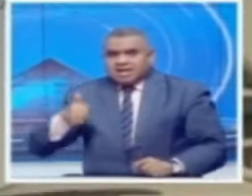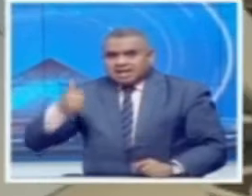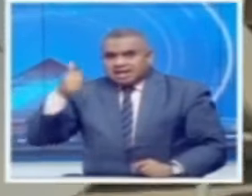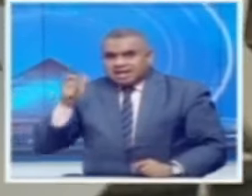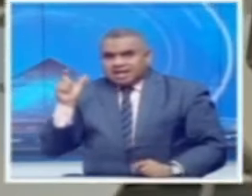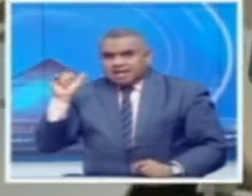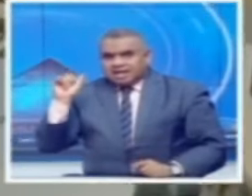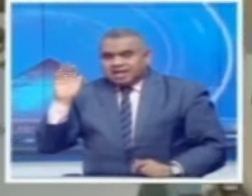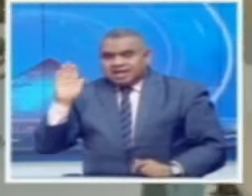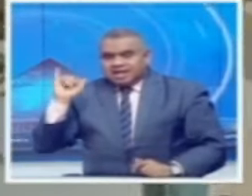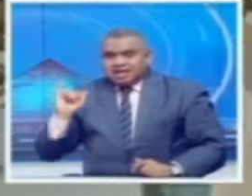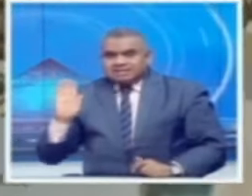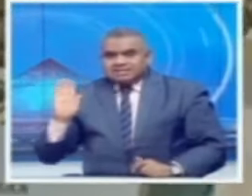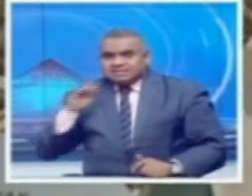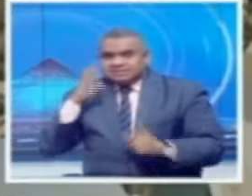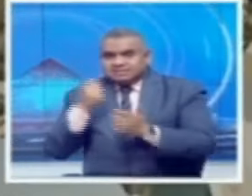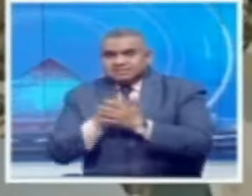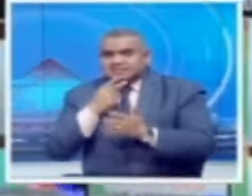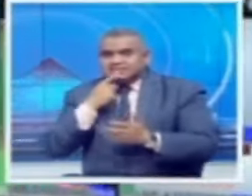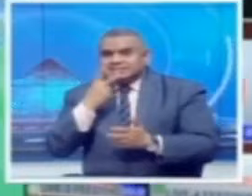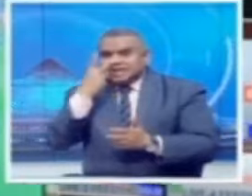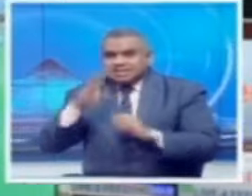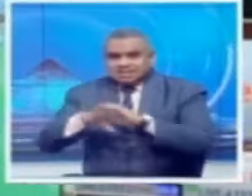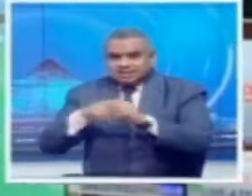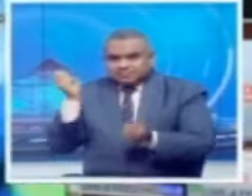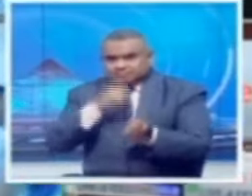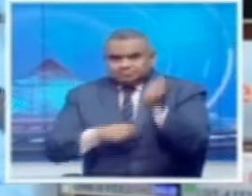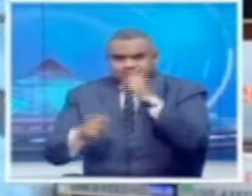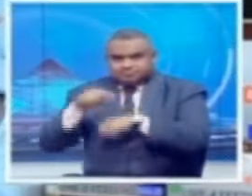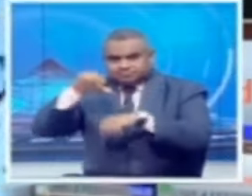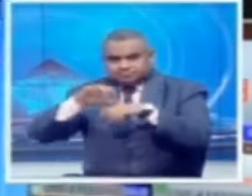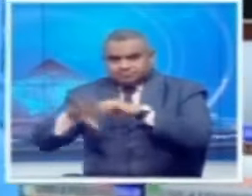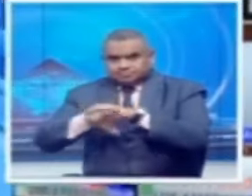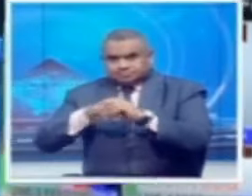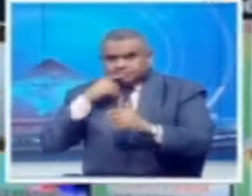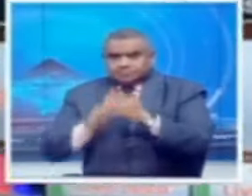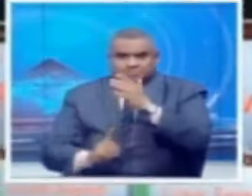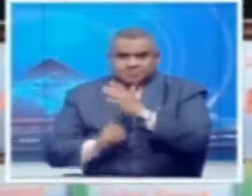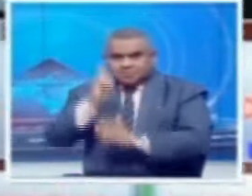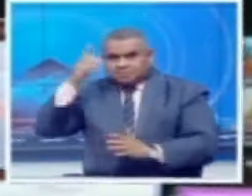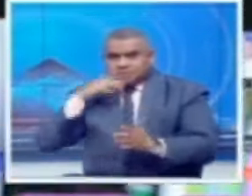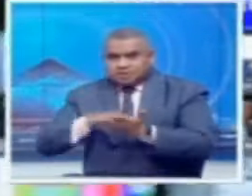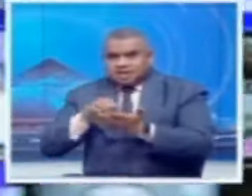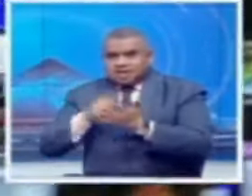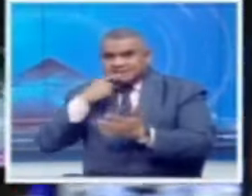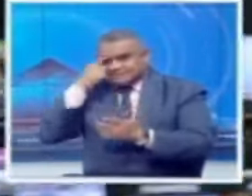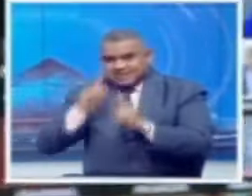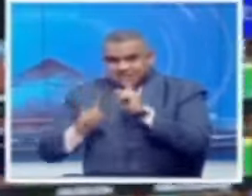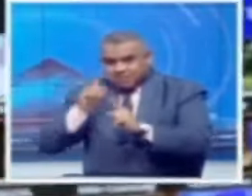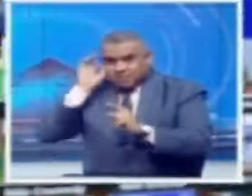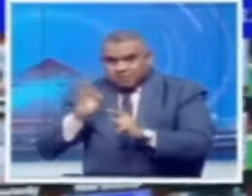تصنيع القمر استغرقت حوالي 2.5 العام، وكان مقررا أن يتم إطلاقه بداية العام لولا ظروف